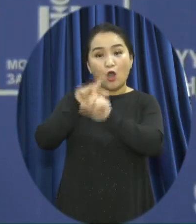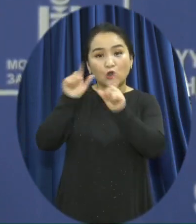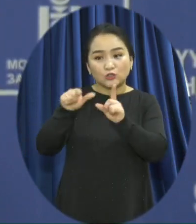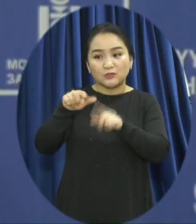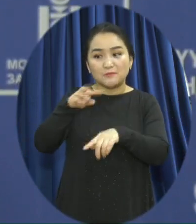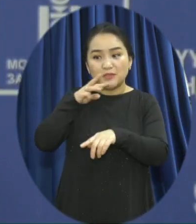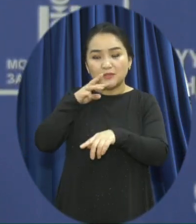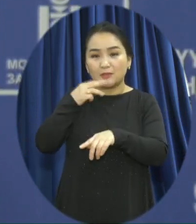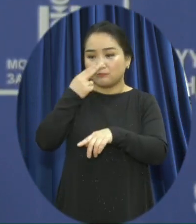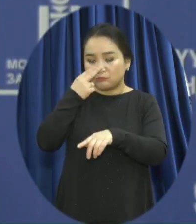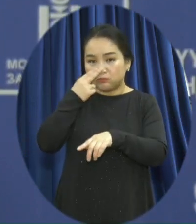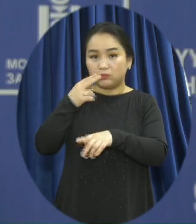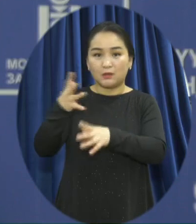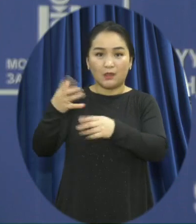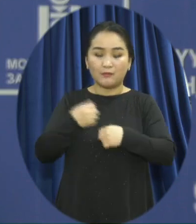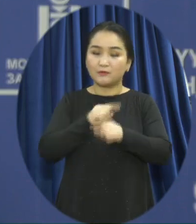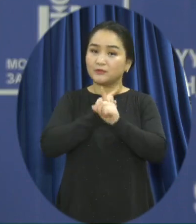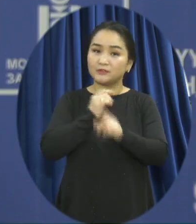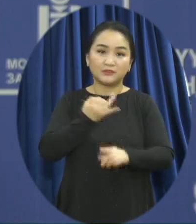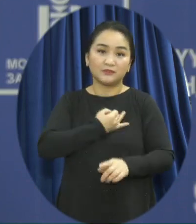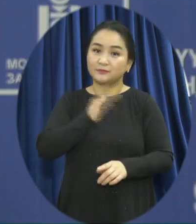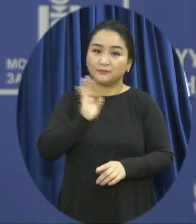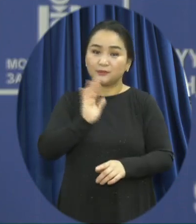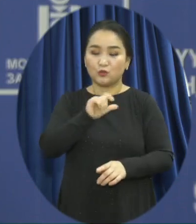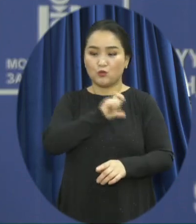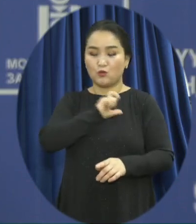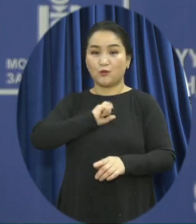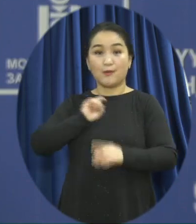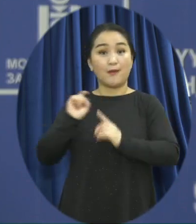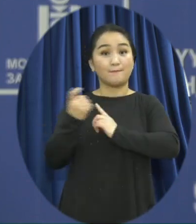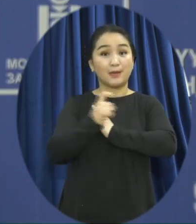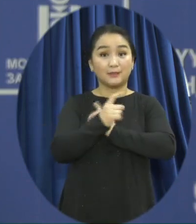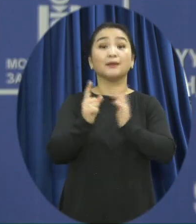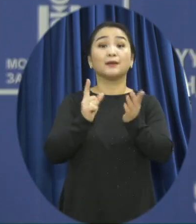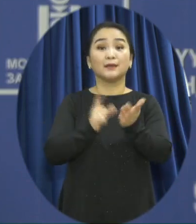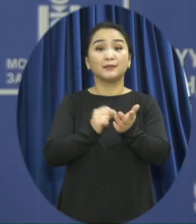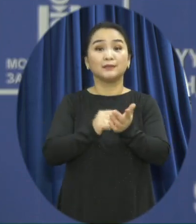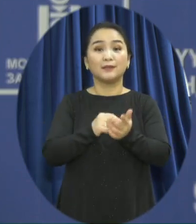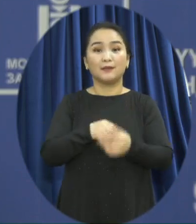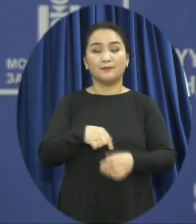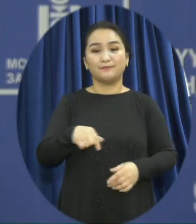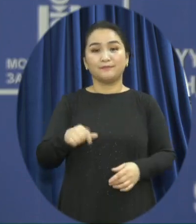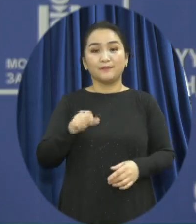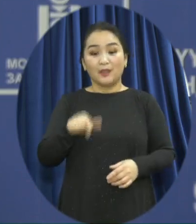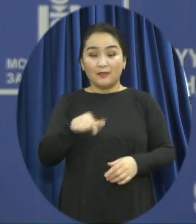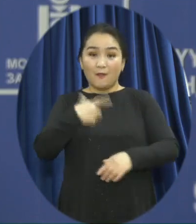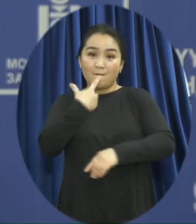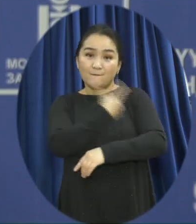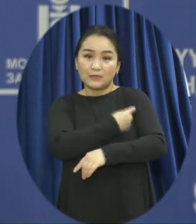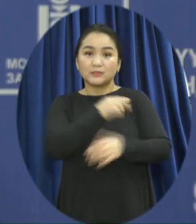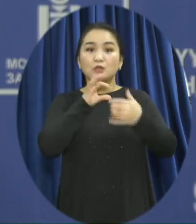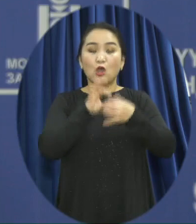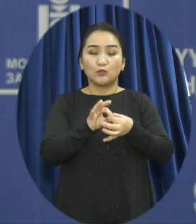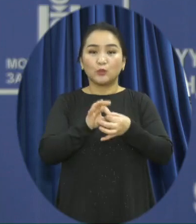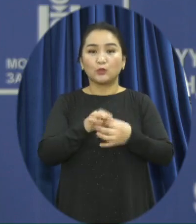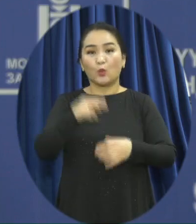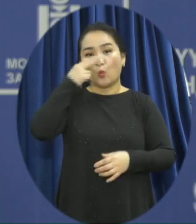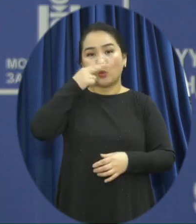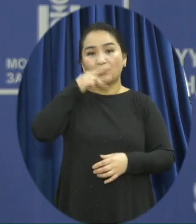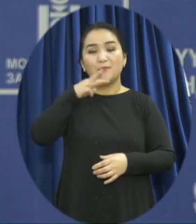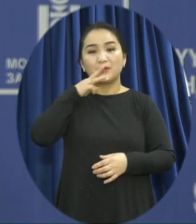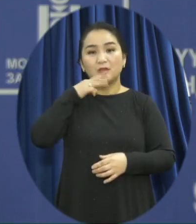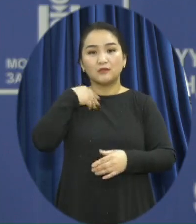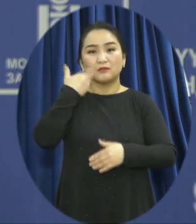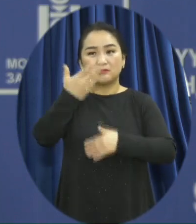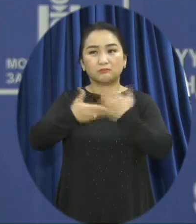мэдээлдээ итгэж төр мэдээлдээ үнэлж өөрийгөө хамгаалаарай гэж хэлмээр байна. Сая амсмаа доктор хэллээ тэр вакцинтай холбоотой худал мэдээлэл бол маш олон удаа